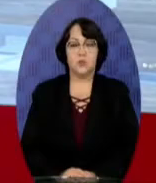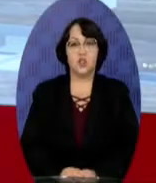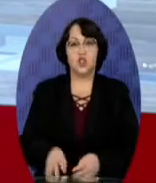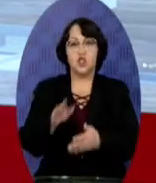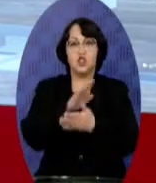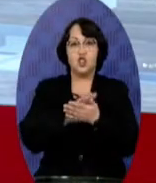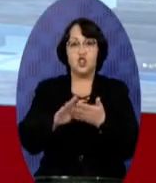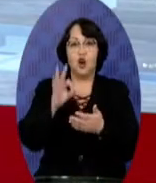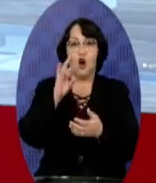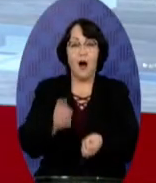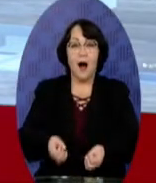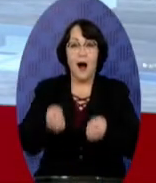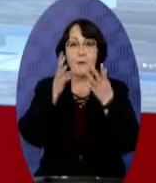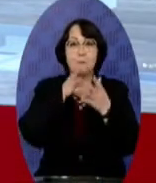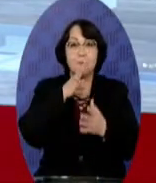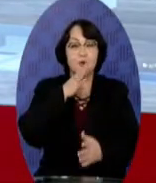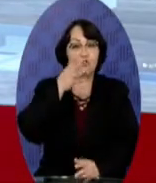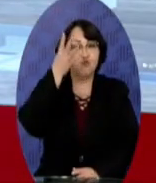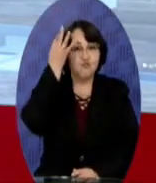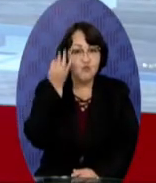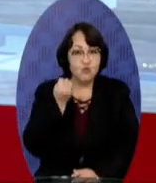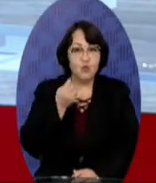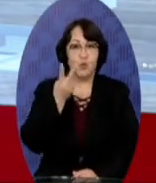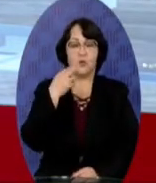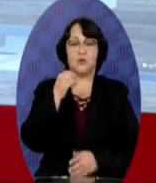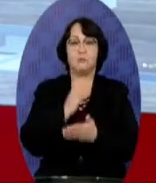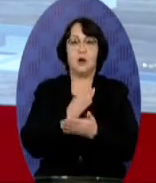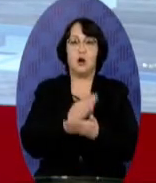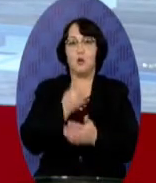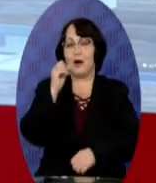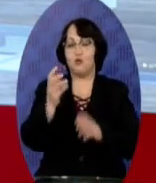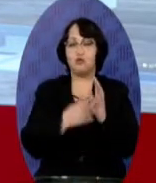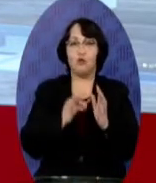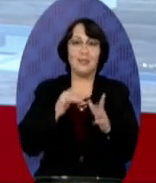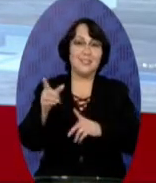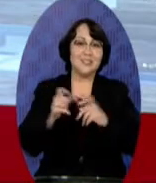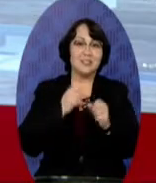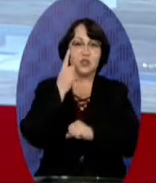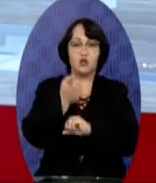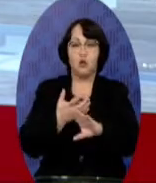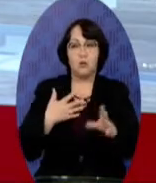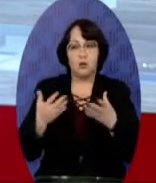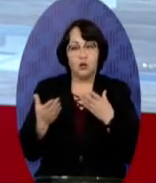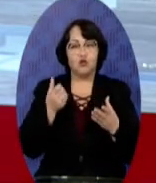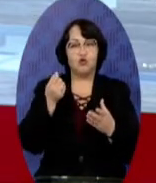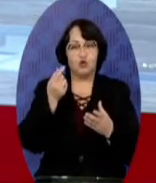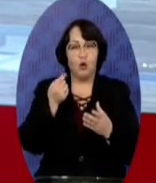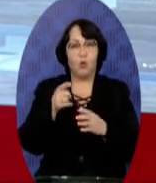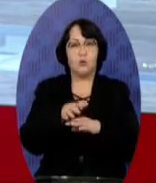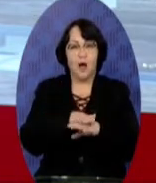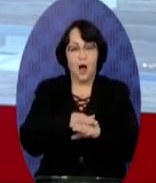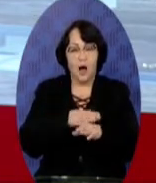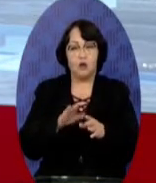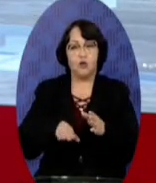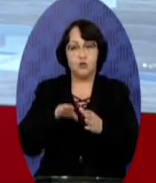Шинэ он гарахад 4 хоног үлдлээ. 2019 онд эдийн засаг өмнөх оноос ялимгүй саарсан ч тогтвортой жил